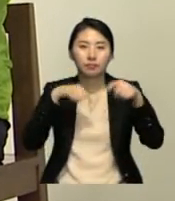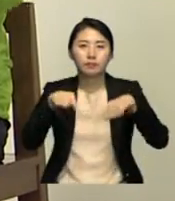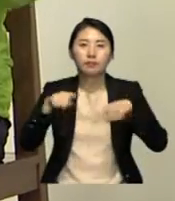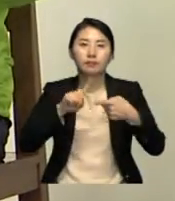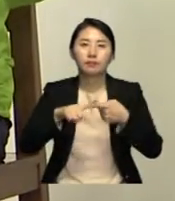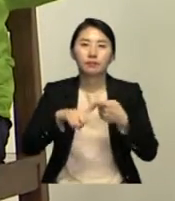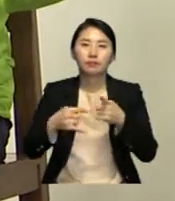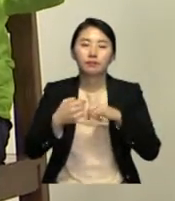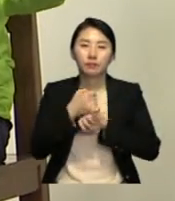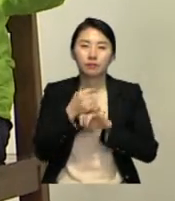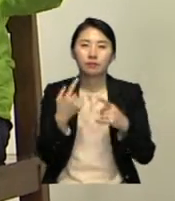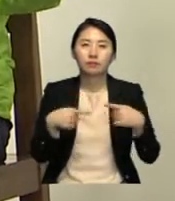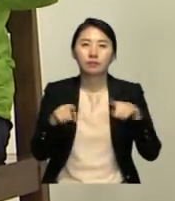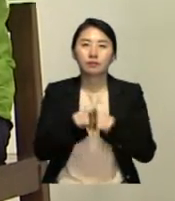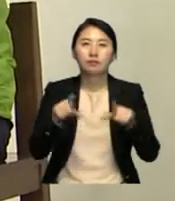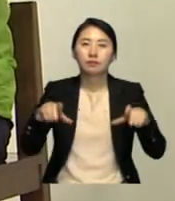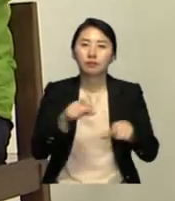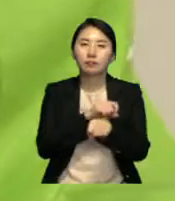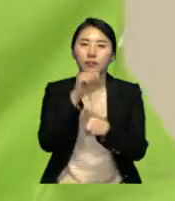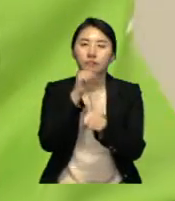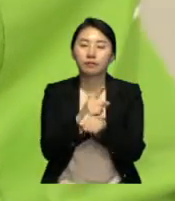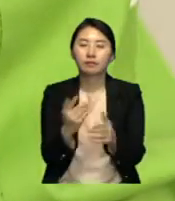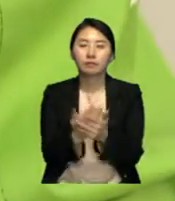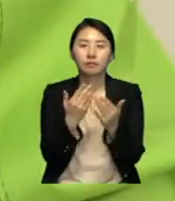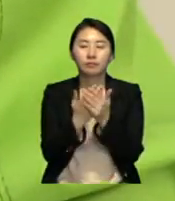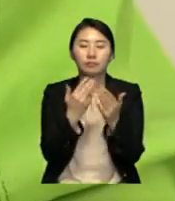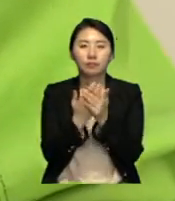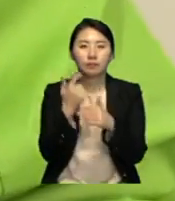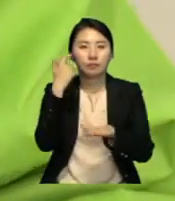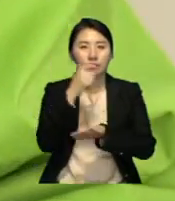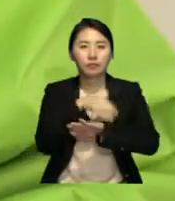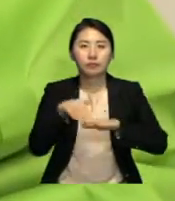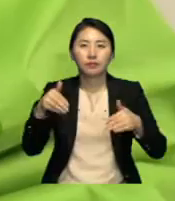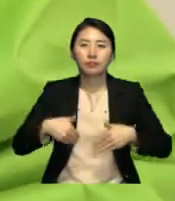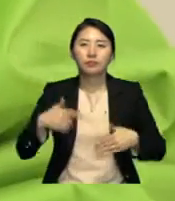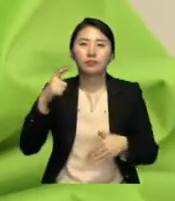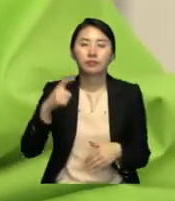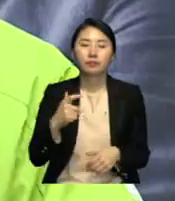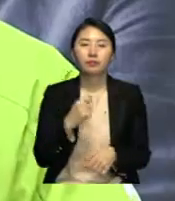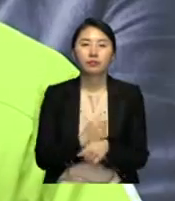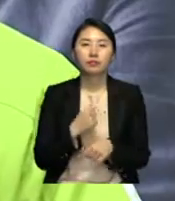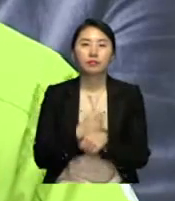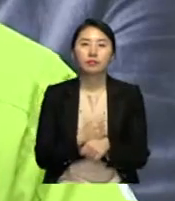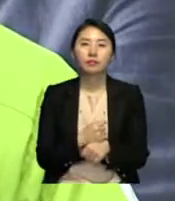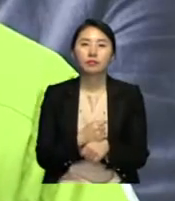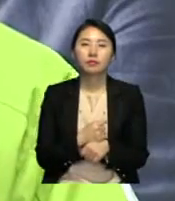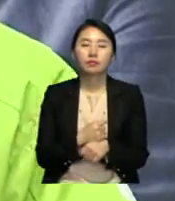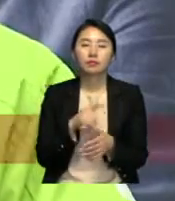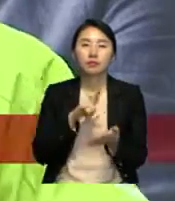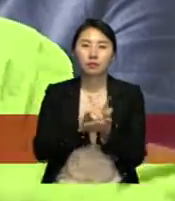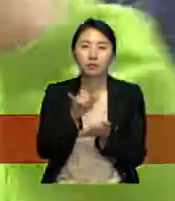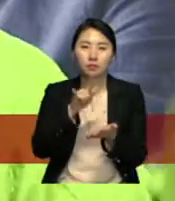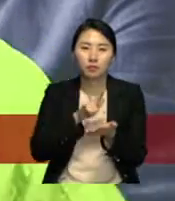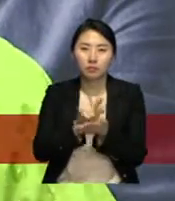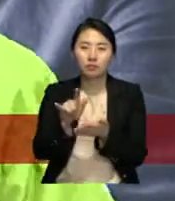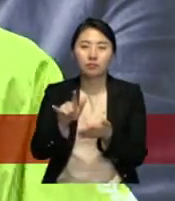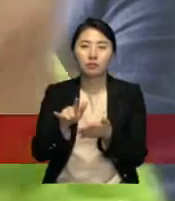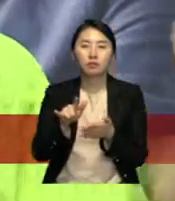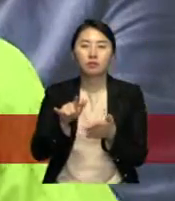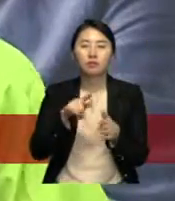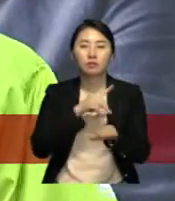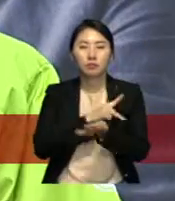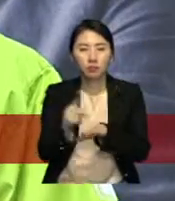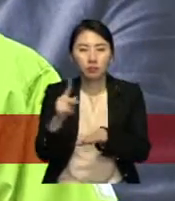약속과 함께 지역 특성에 맞는 발전 전략이 필요하다고 강조합니다 d40 하 인천 공항 또 개의